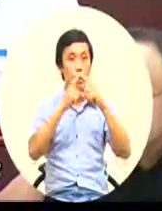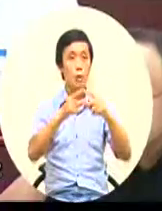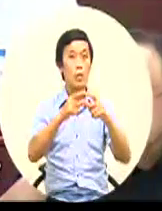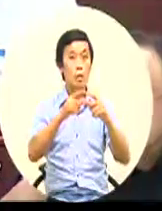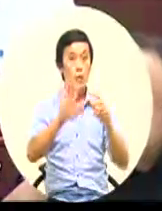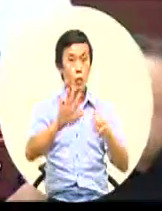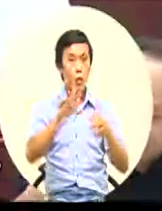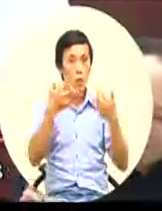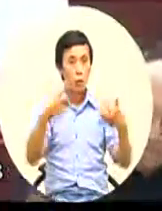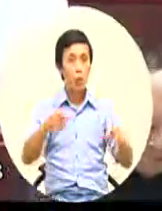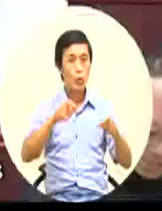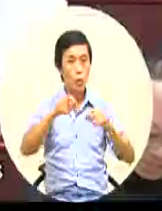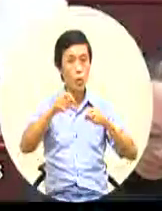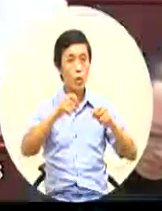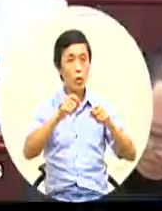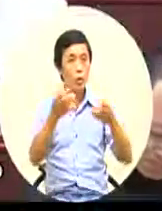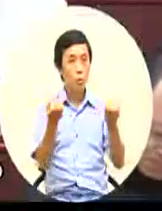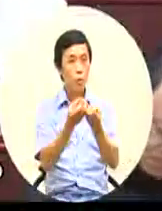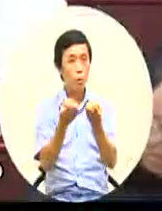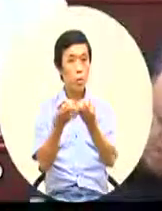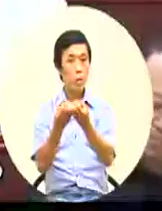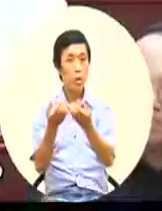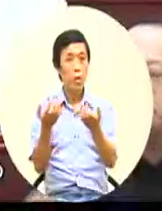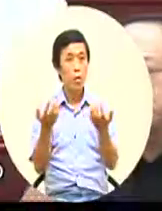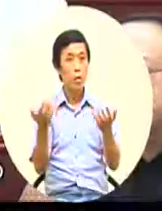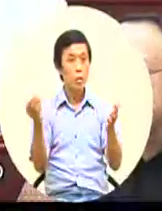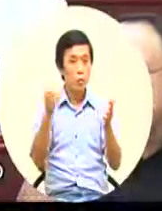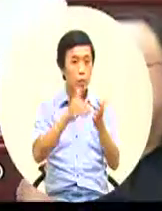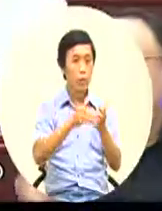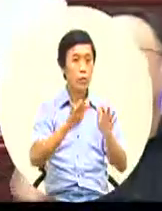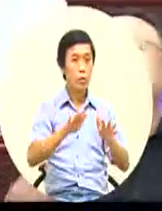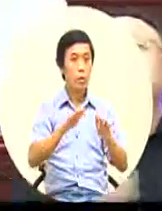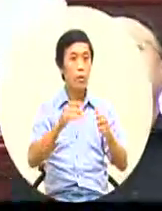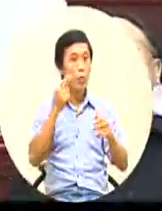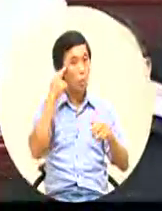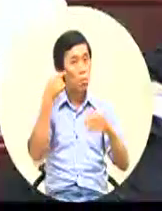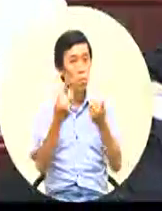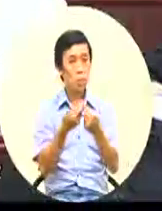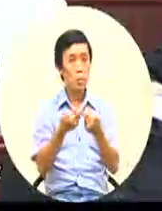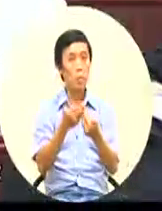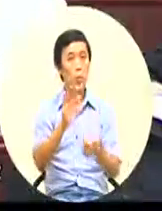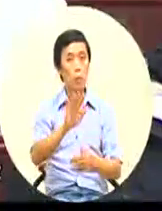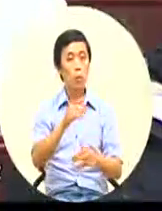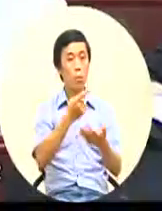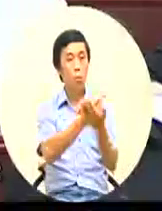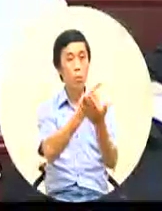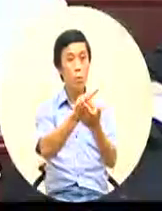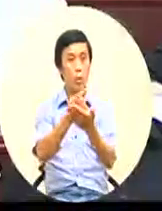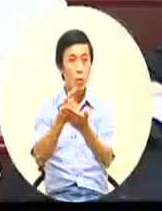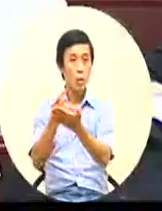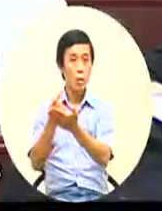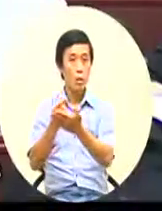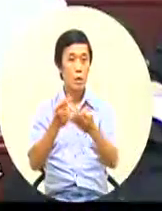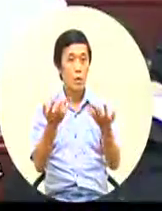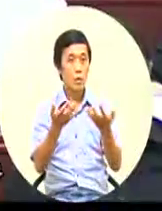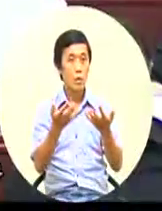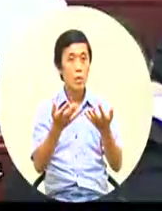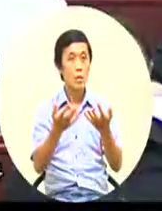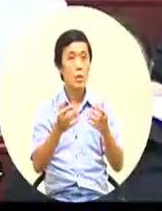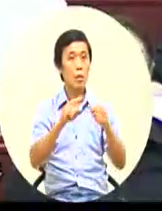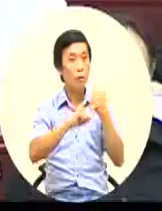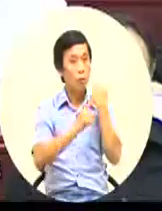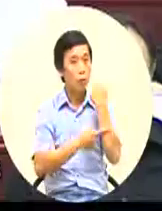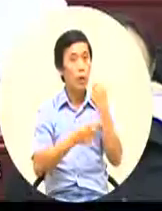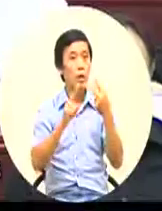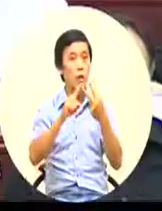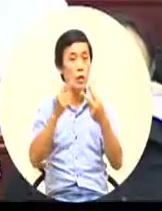到最后当然，都会有一些意见仍然存在。那每一件案子的法律基础跟它的历史脉络其实不太一